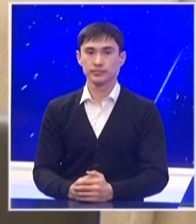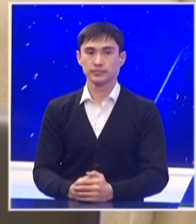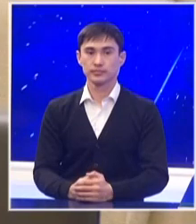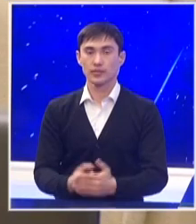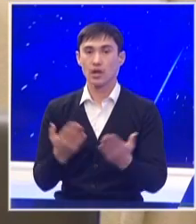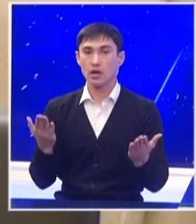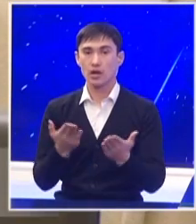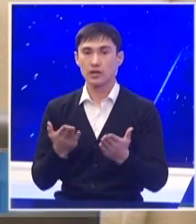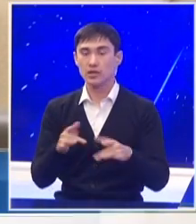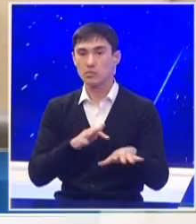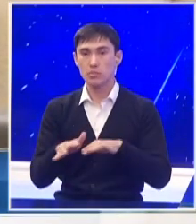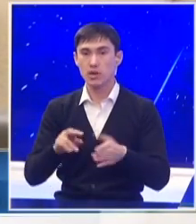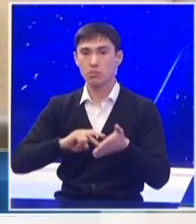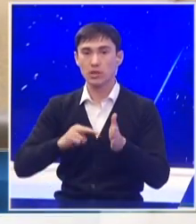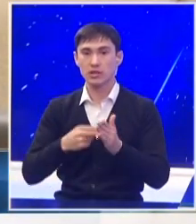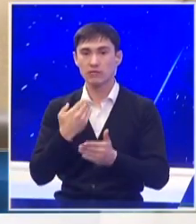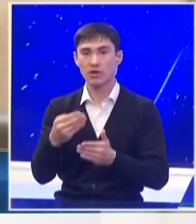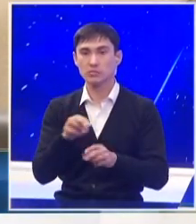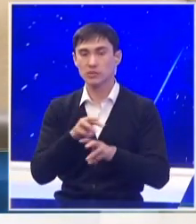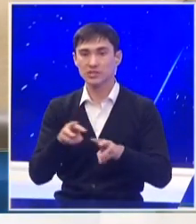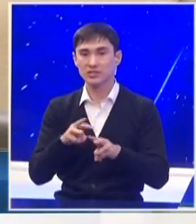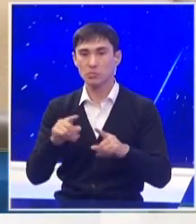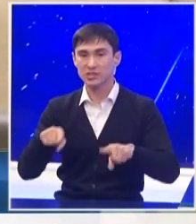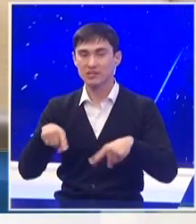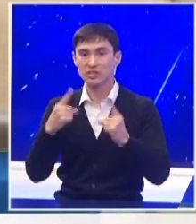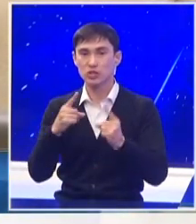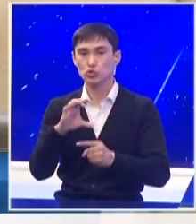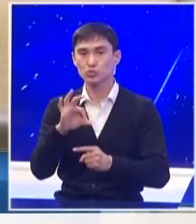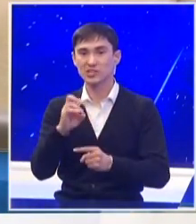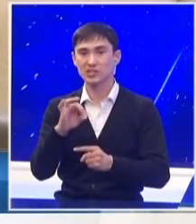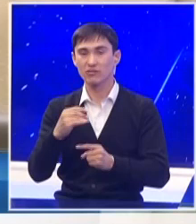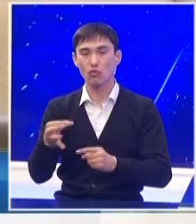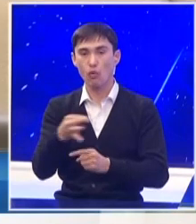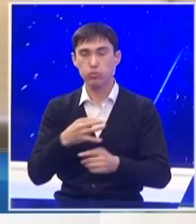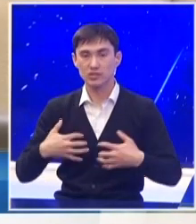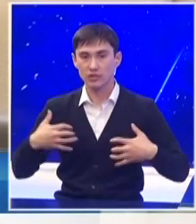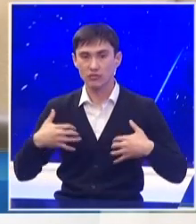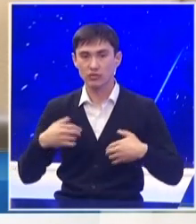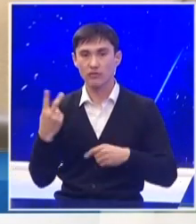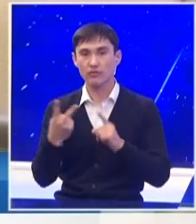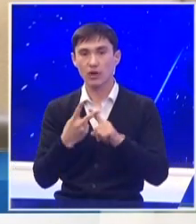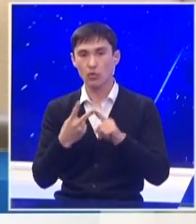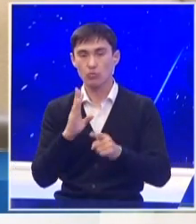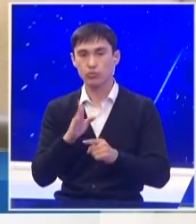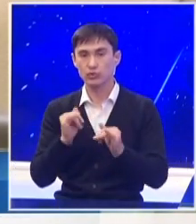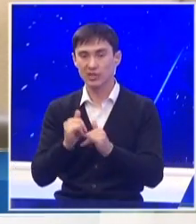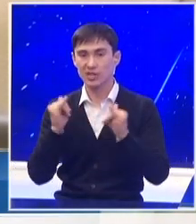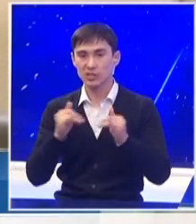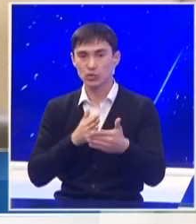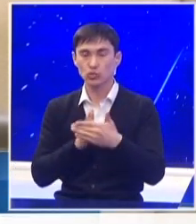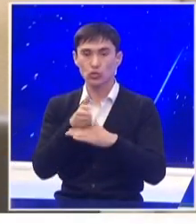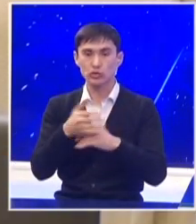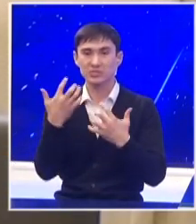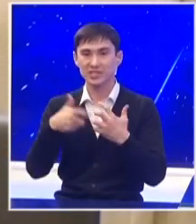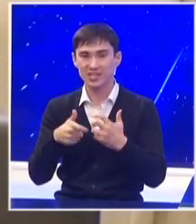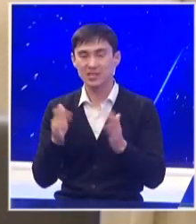Какие меры планируются вашим министерством по совершенствованию механизмов субсидирования в области животноводства? Второе. Будет ли расширен доступ